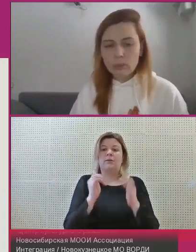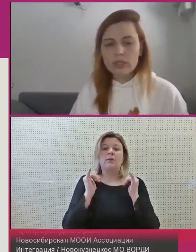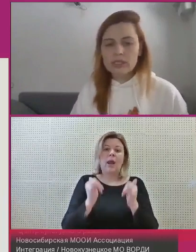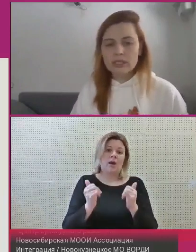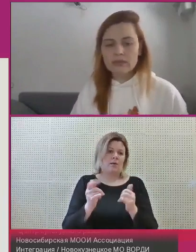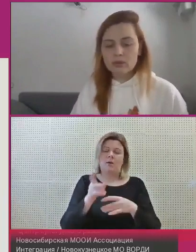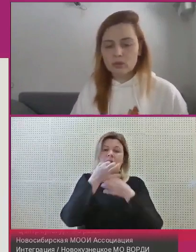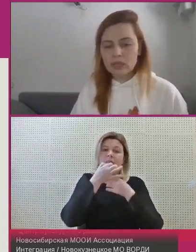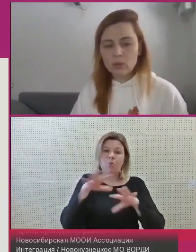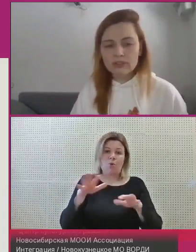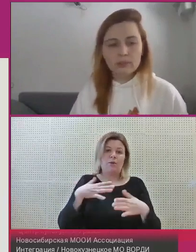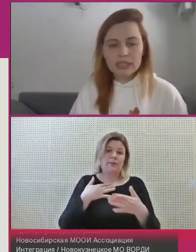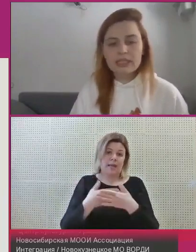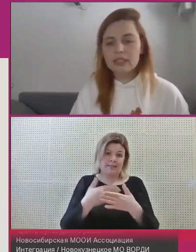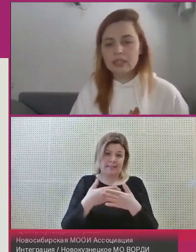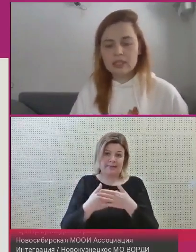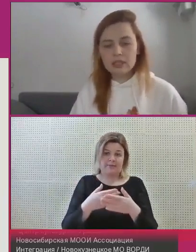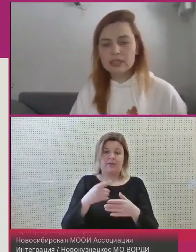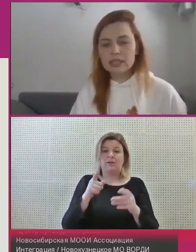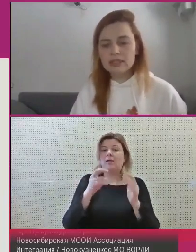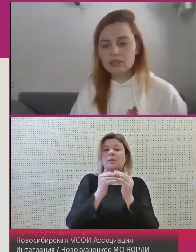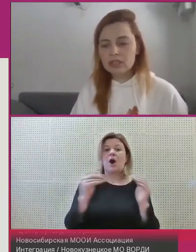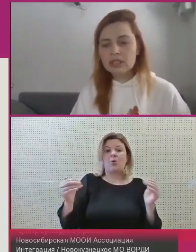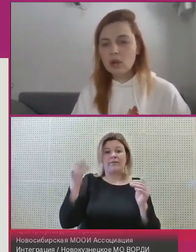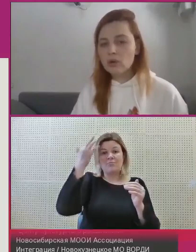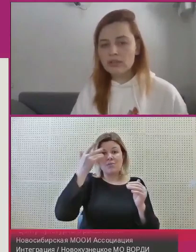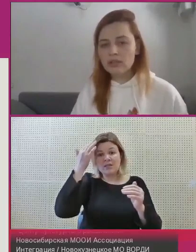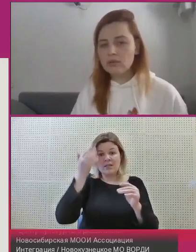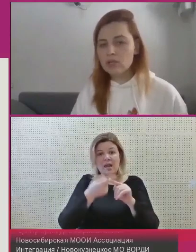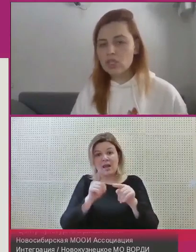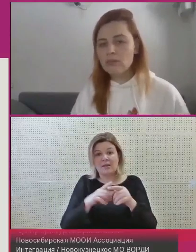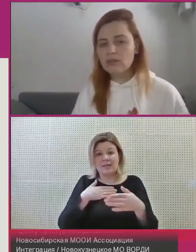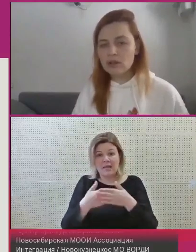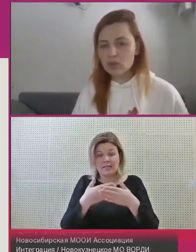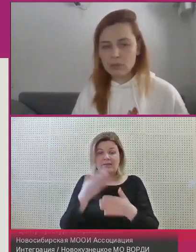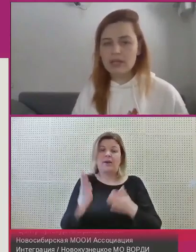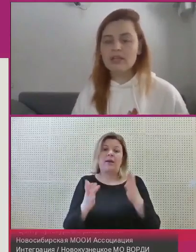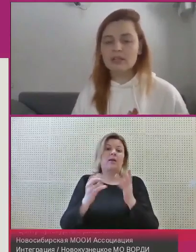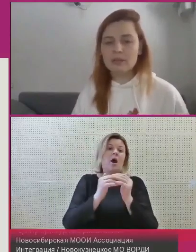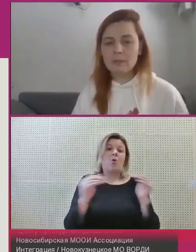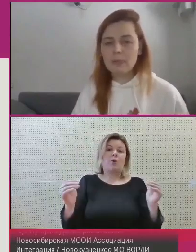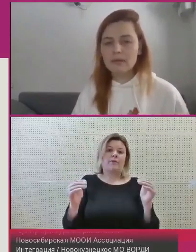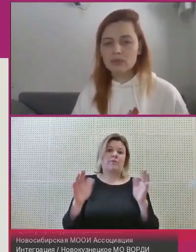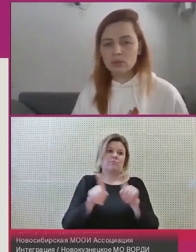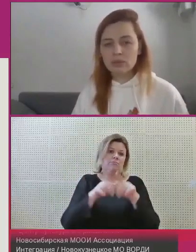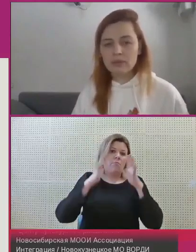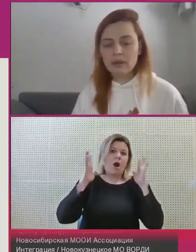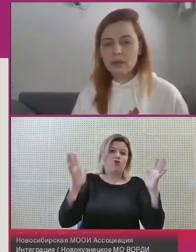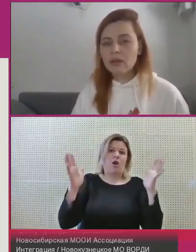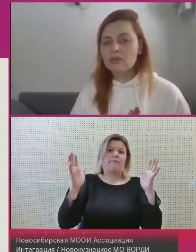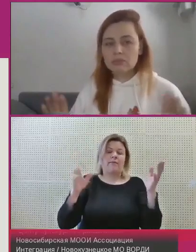ну, для любой инициативы. То есть на уровне мысли это инициатива или на уровне масштабного уже проекта.